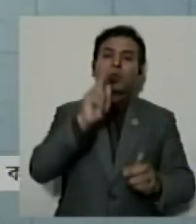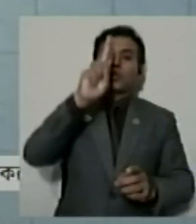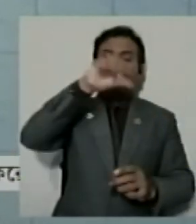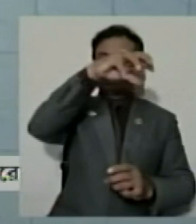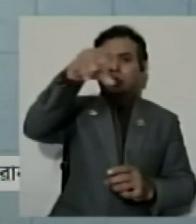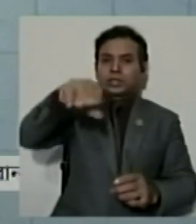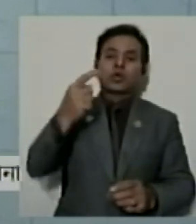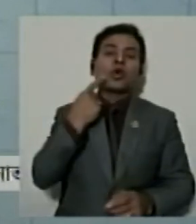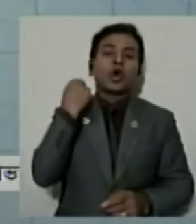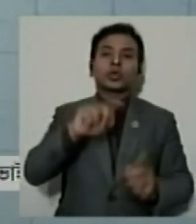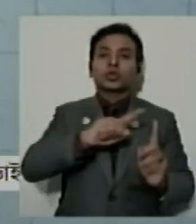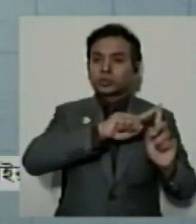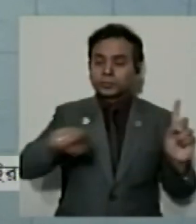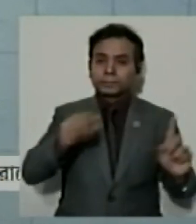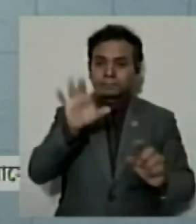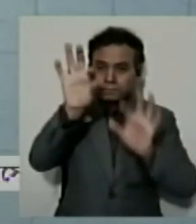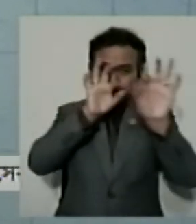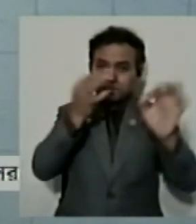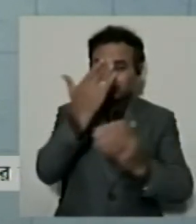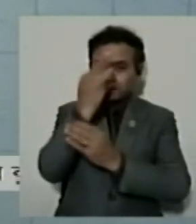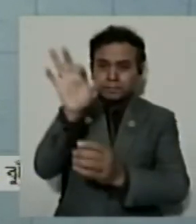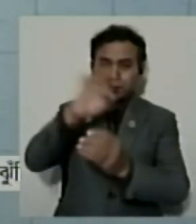5,626টি, এবং পরীক্ষা করা হয়েছে